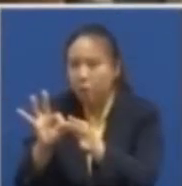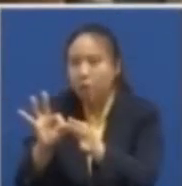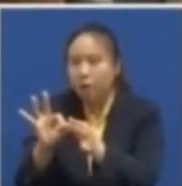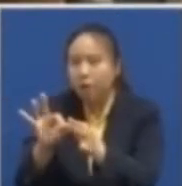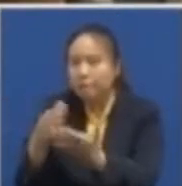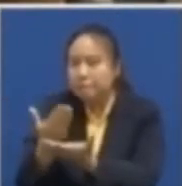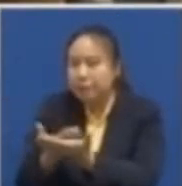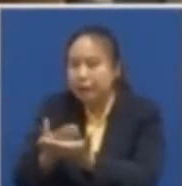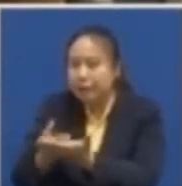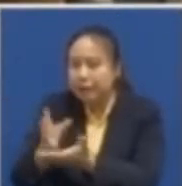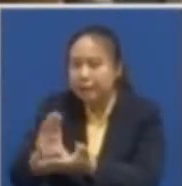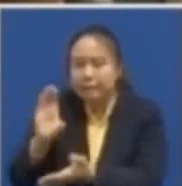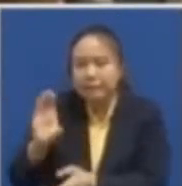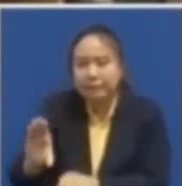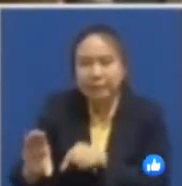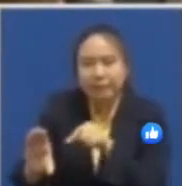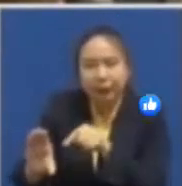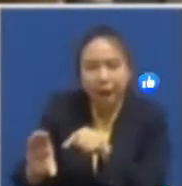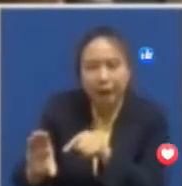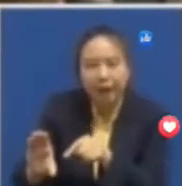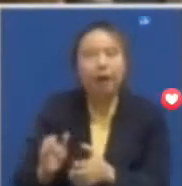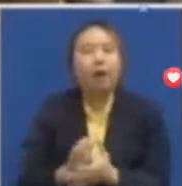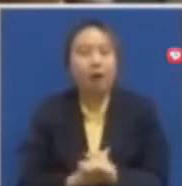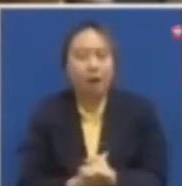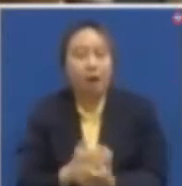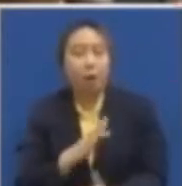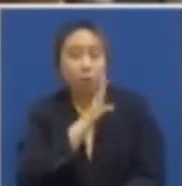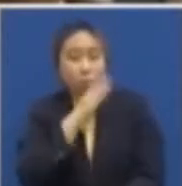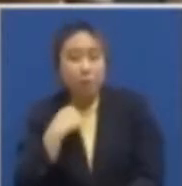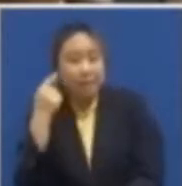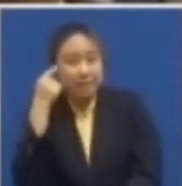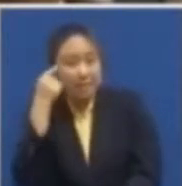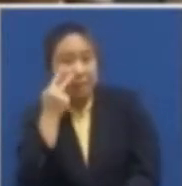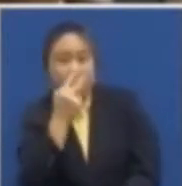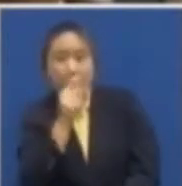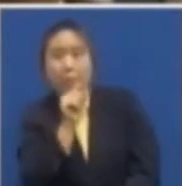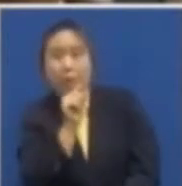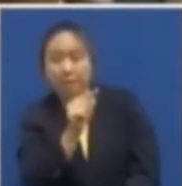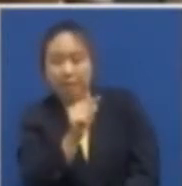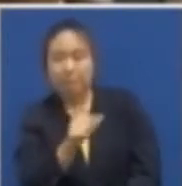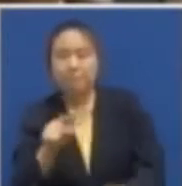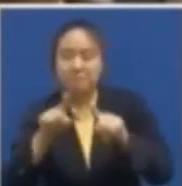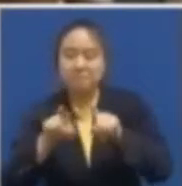บประมาณของกรรมาธิการผมคิดว่าถ้ามองอย่างนี้เป็นการมองโดยประสบการณ์